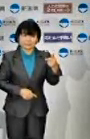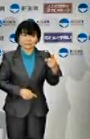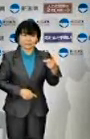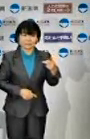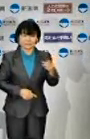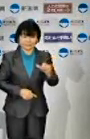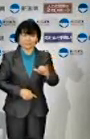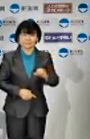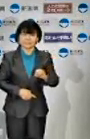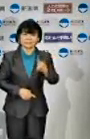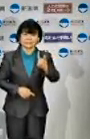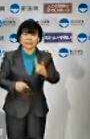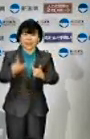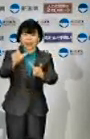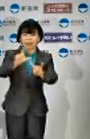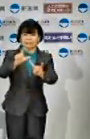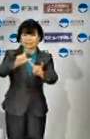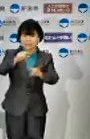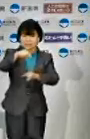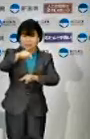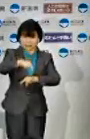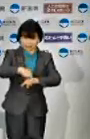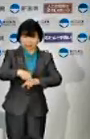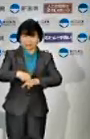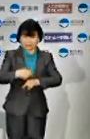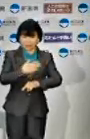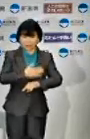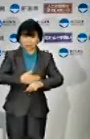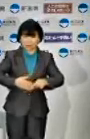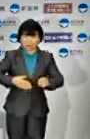ICT のヘルスケアの話ですね。